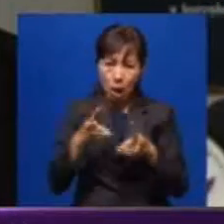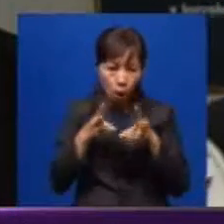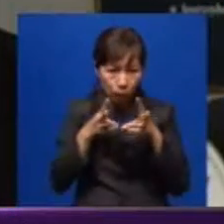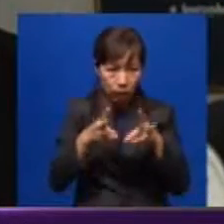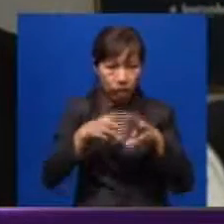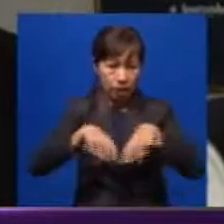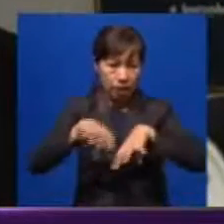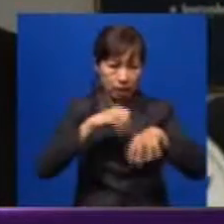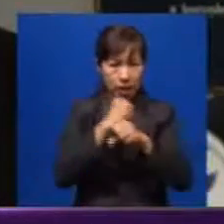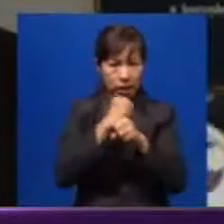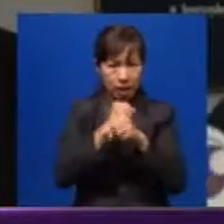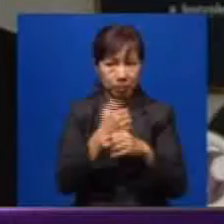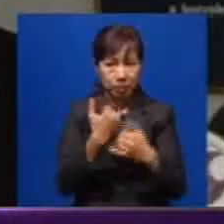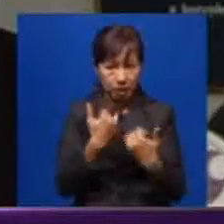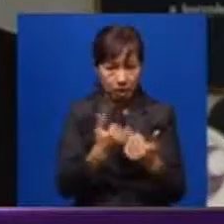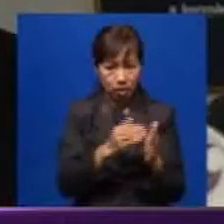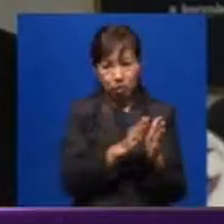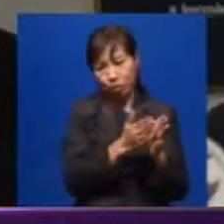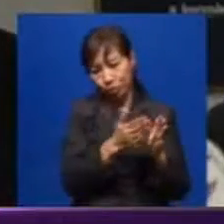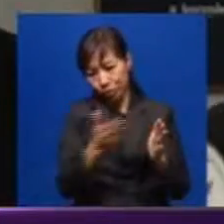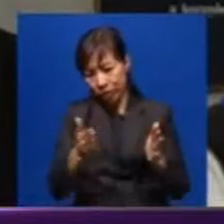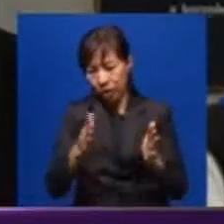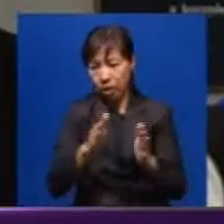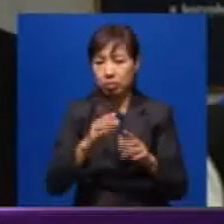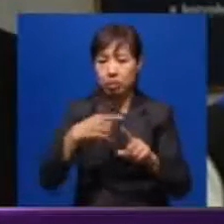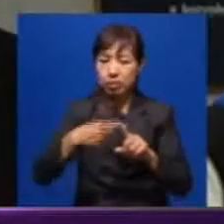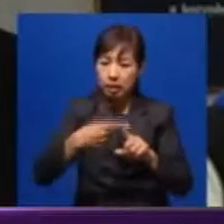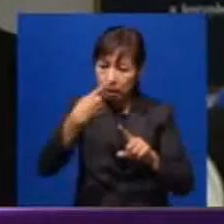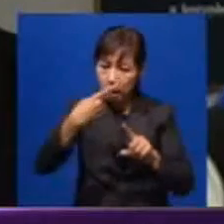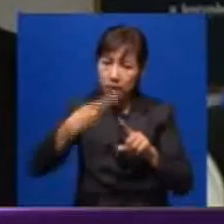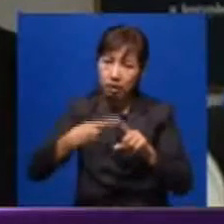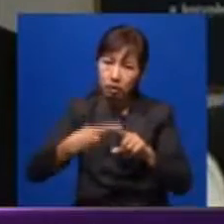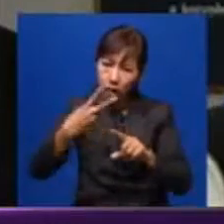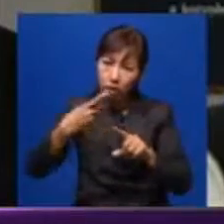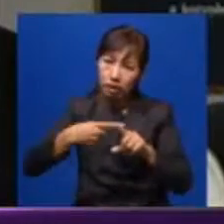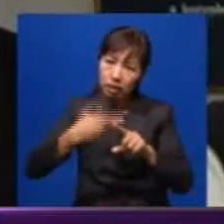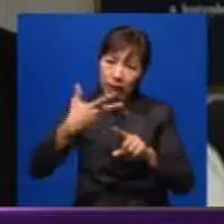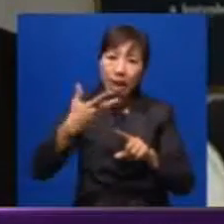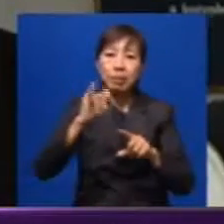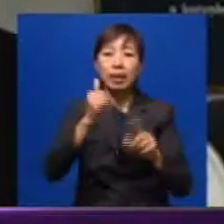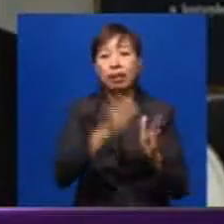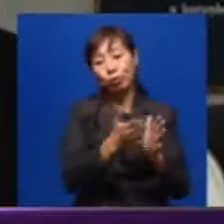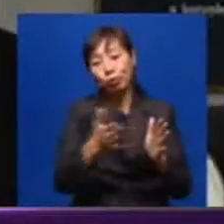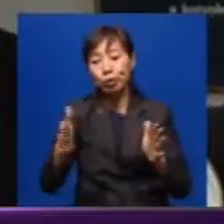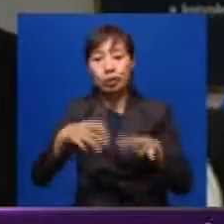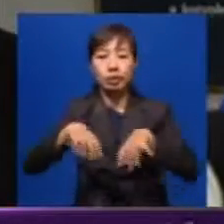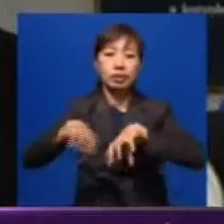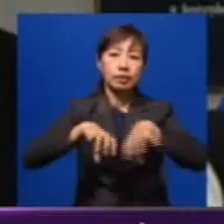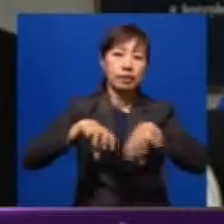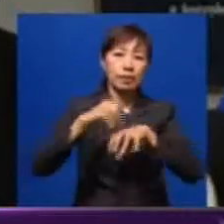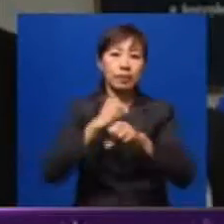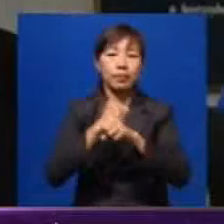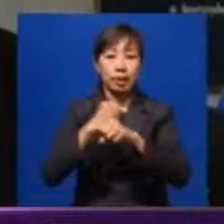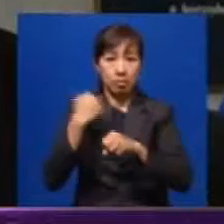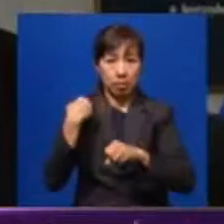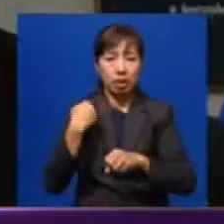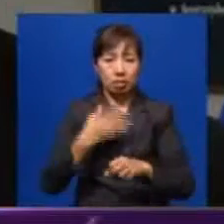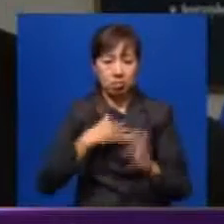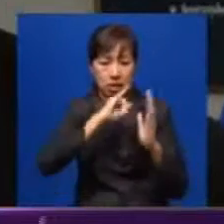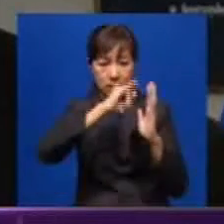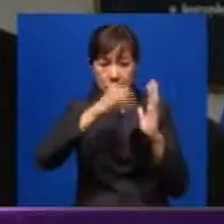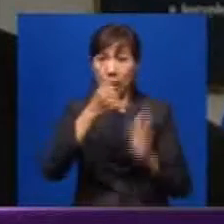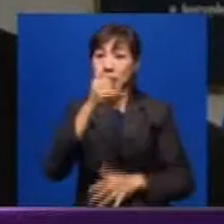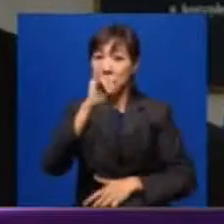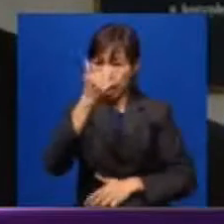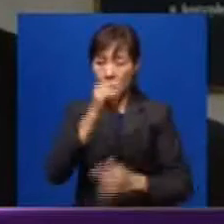ำเนินการไปในระยะ1เดือน2เดือน3เดือนเช่นเดียวกันนะครับในส่วนนี้เนี่ยบางจังหวัดผมก็ได้พูดคุ